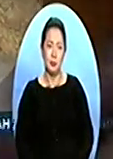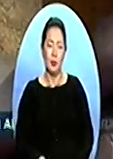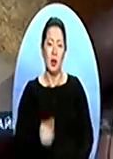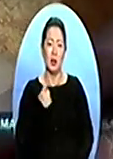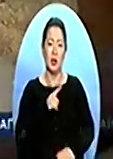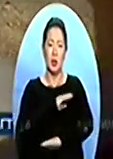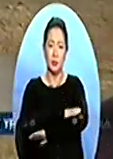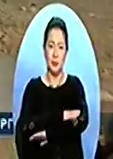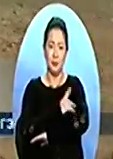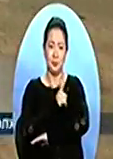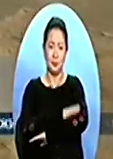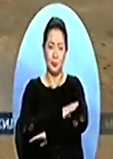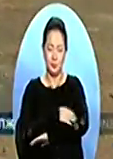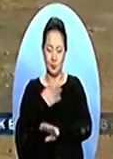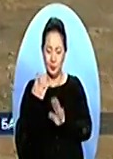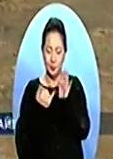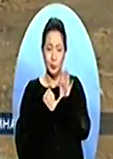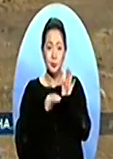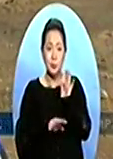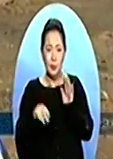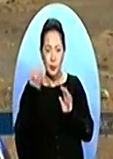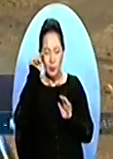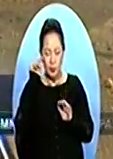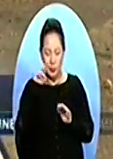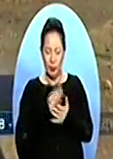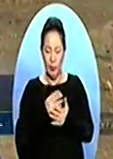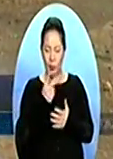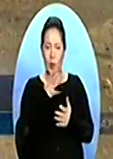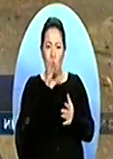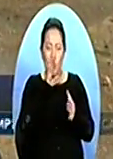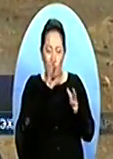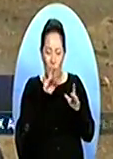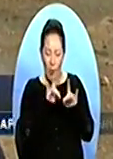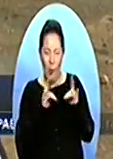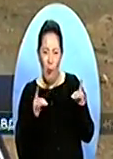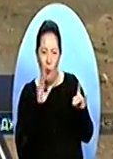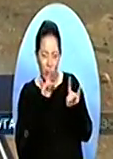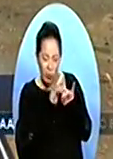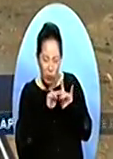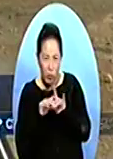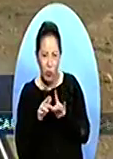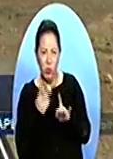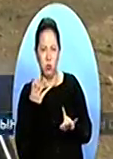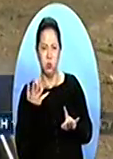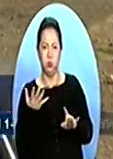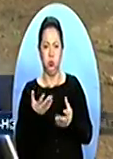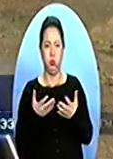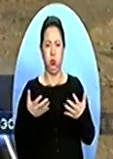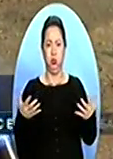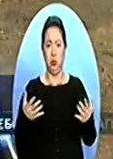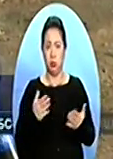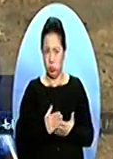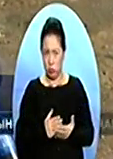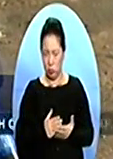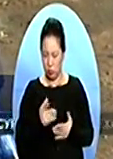бол 46 хүүхэд сурж байна. Аа тэгээ 25 хүүхдийн судалтай ангид одоо 45 хүртэл игээ сууж байгаа нь бол